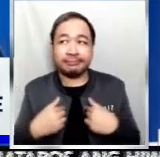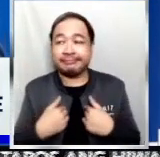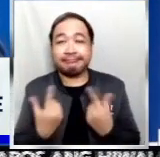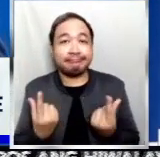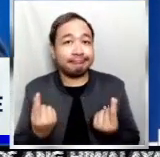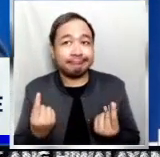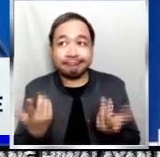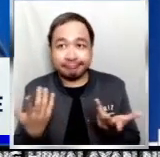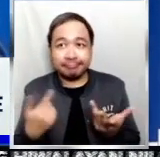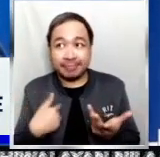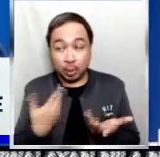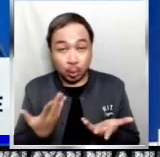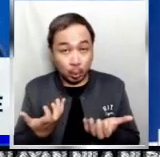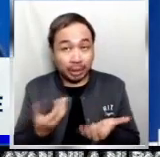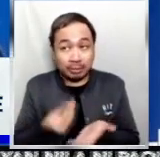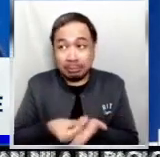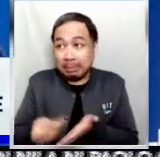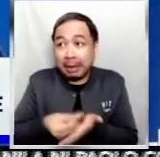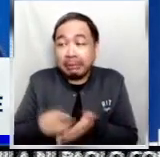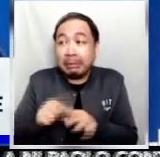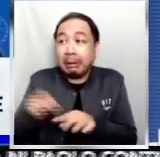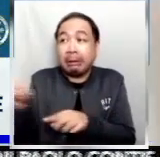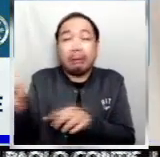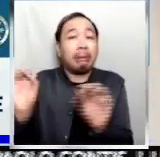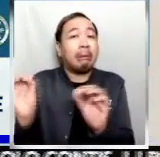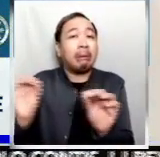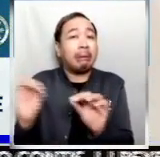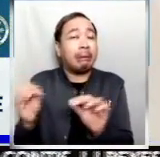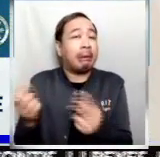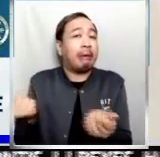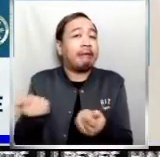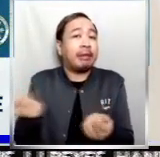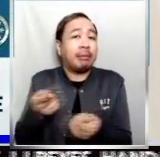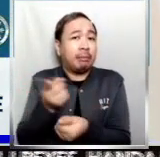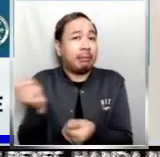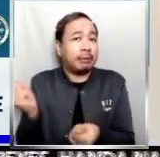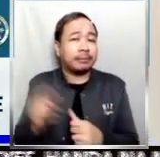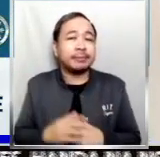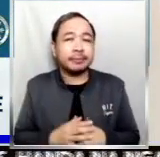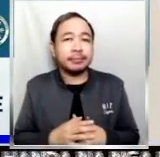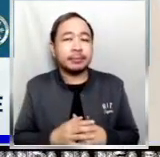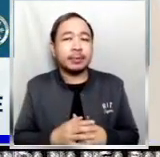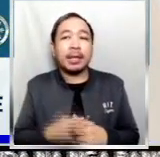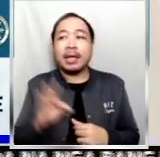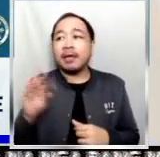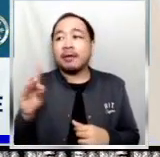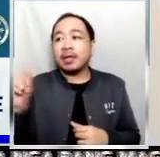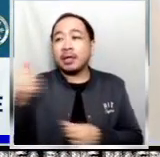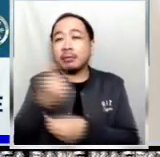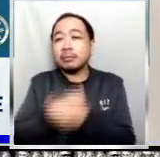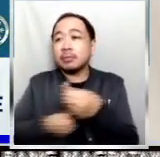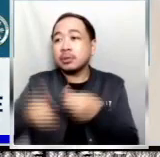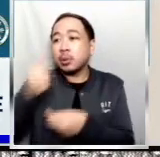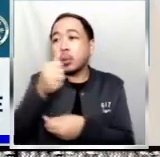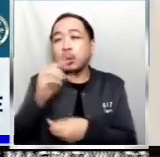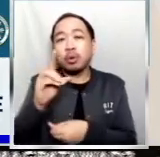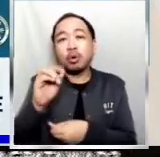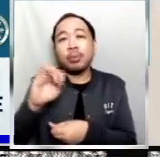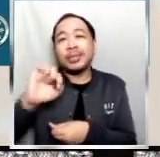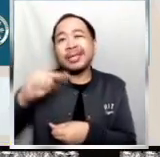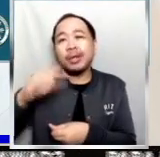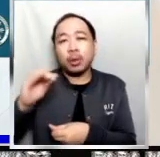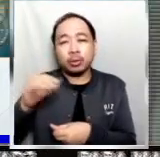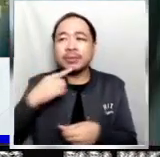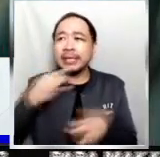bumili, wala naman akong mabilihan. Ipinaliwanag ni FDA Director General Eric Domingo na mula noong Marso hanggang itong